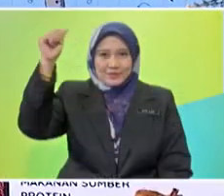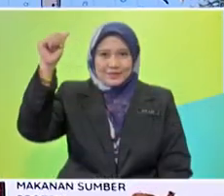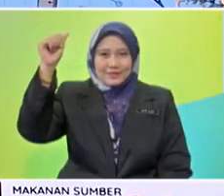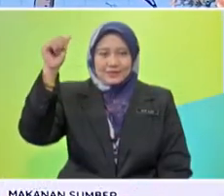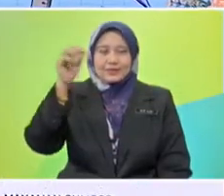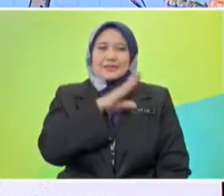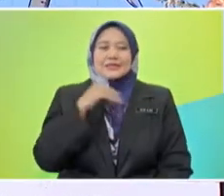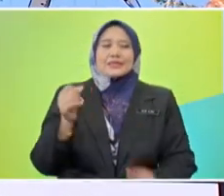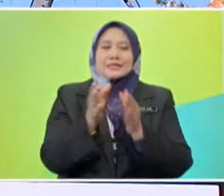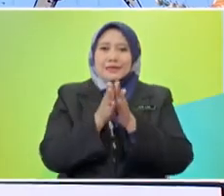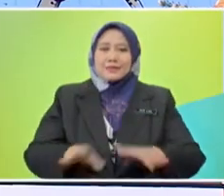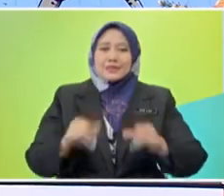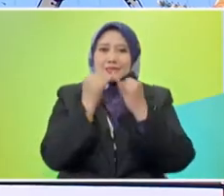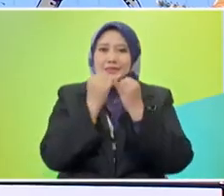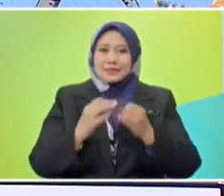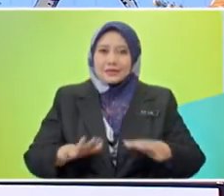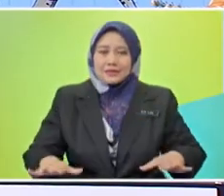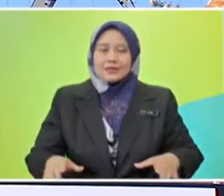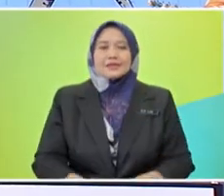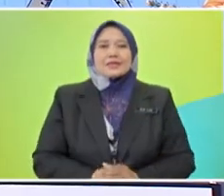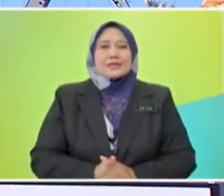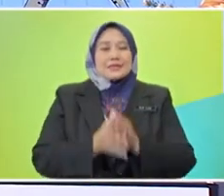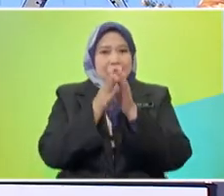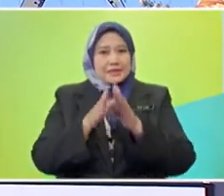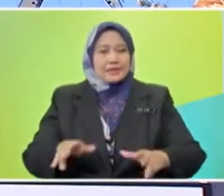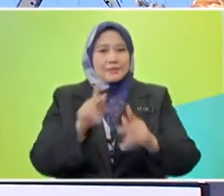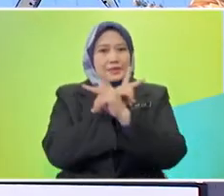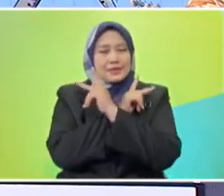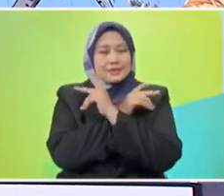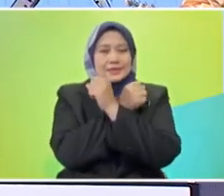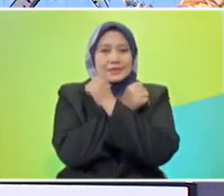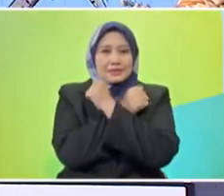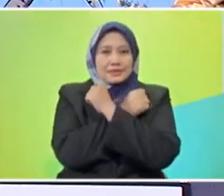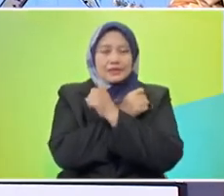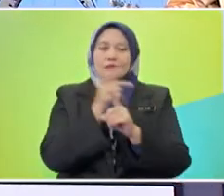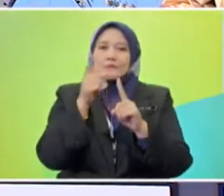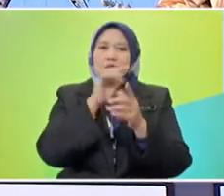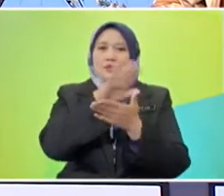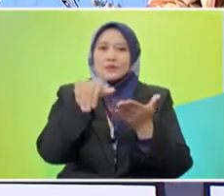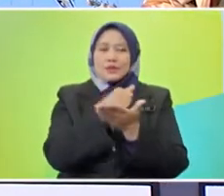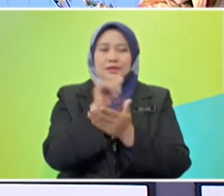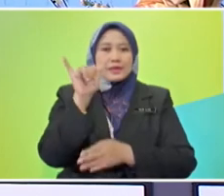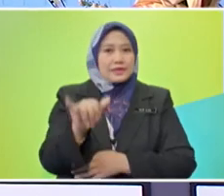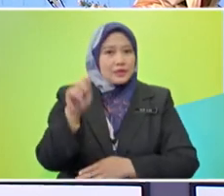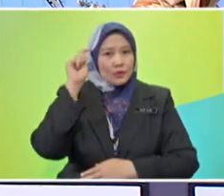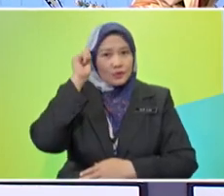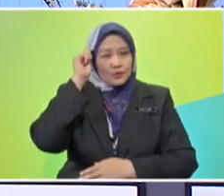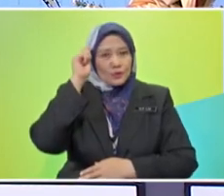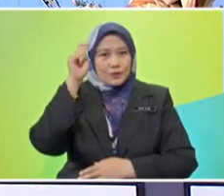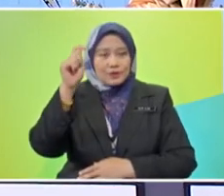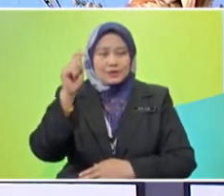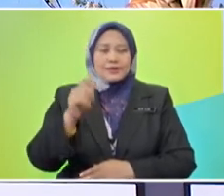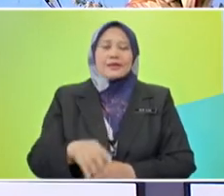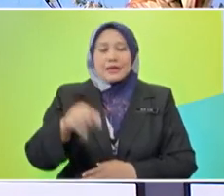Assalamualaikum. Salam sejahtera, salam muhibah, salam perpaduan, salam kasih sayang kepada semua yang sedang menonton Didik TV KPM. Abang Fizi